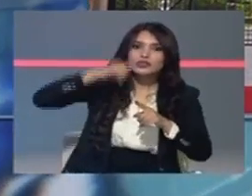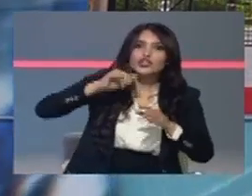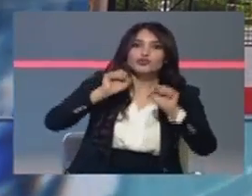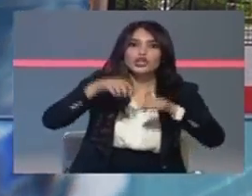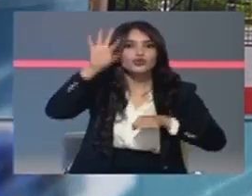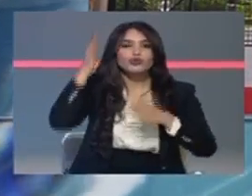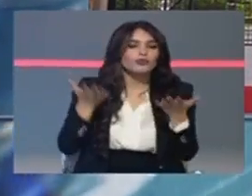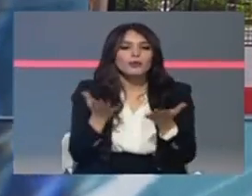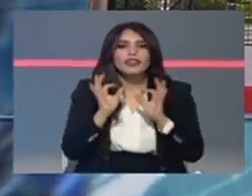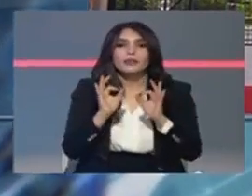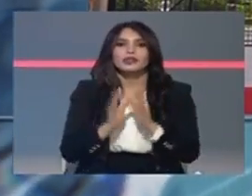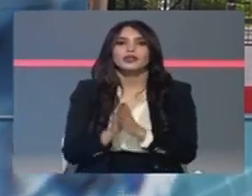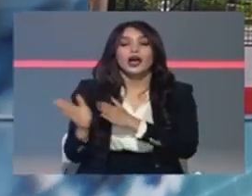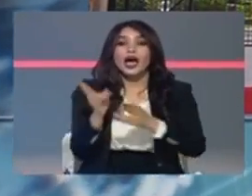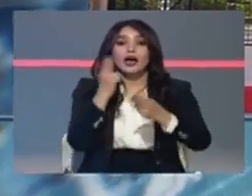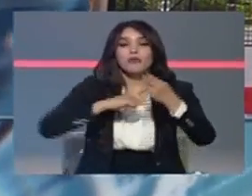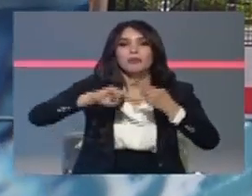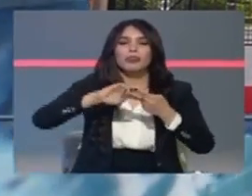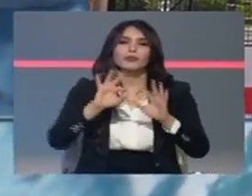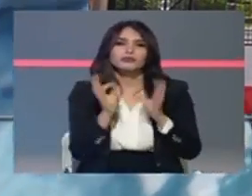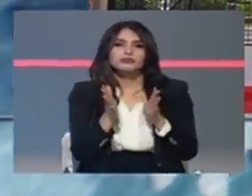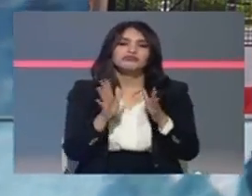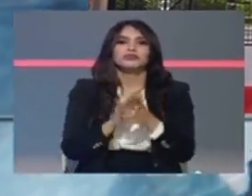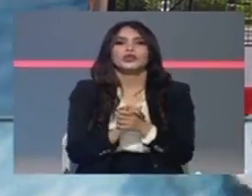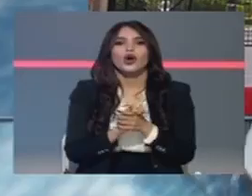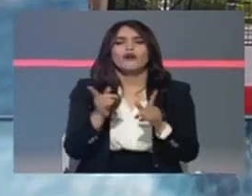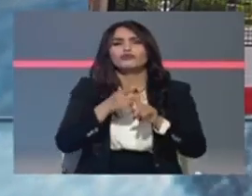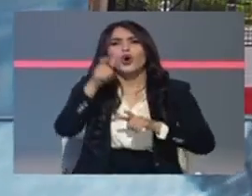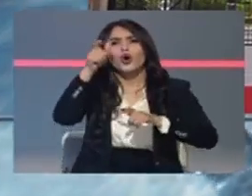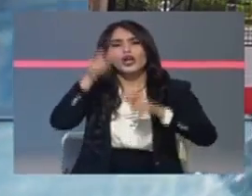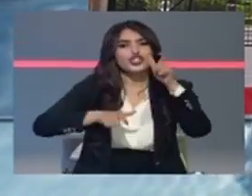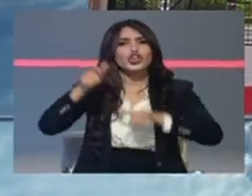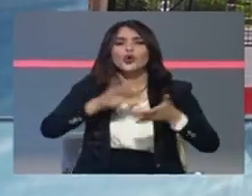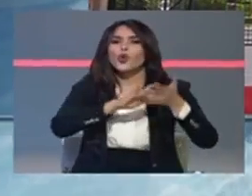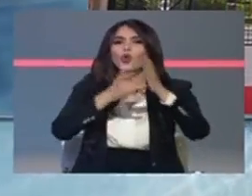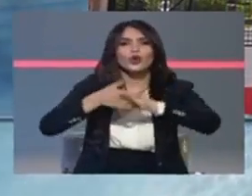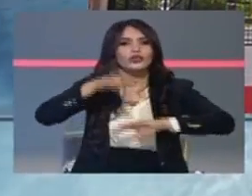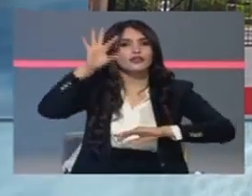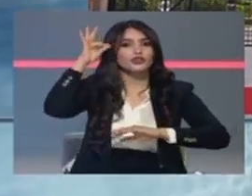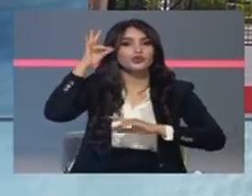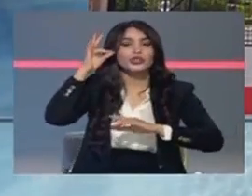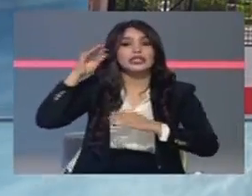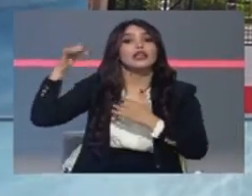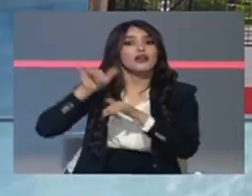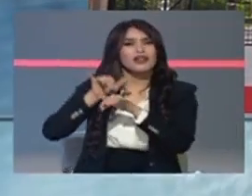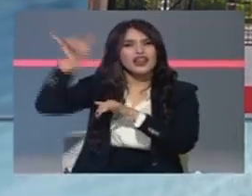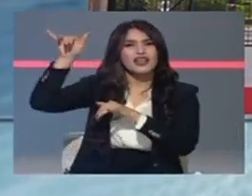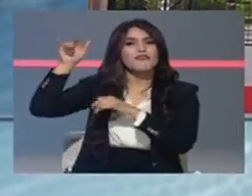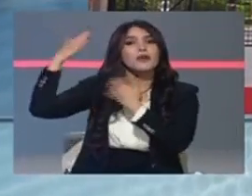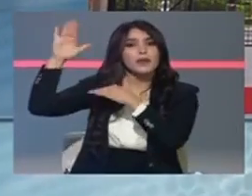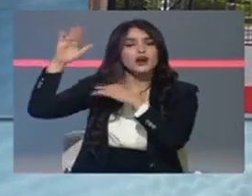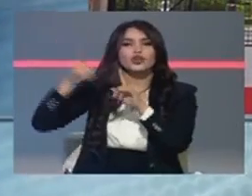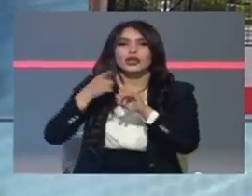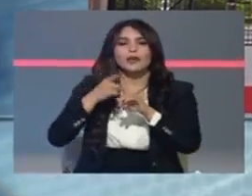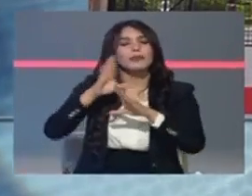الجوية؟ عنا حصر دقيق لكل التونسيين الموجودين في الخارج. نحب نطمن يعني